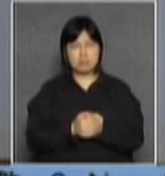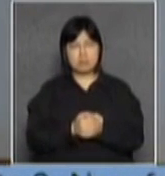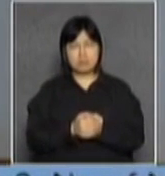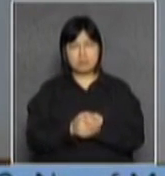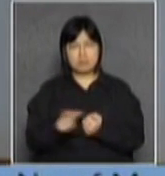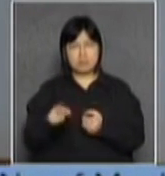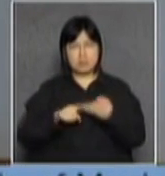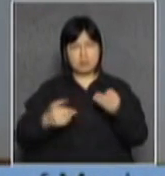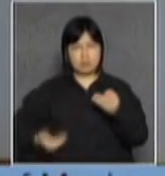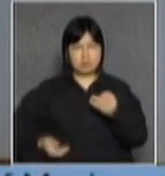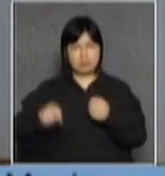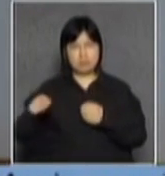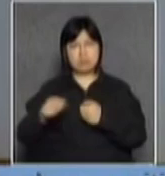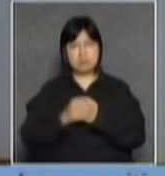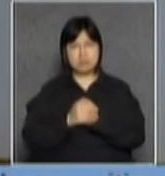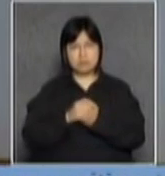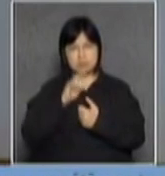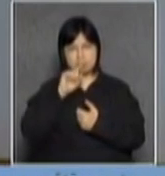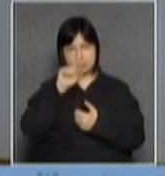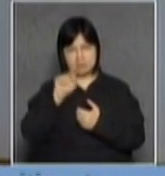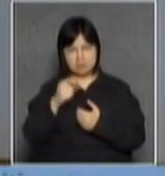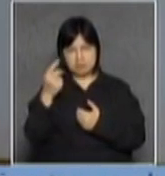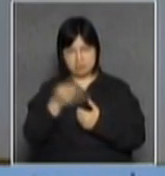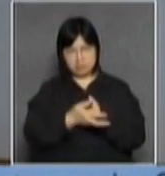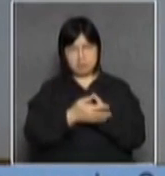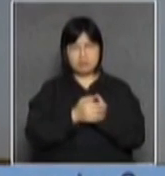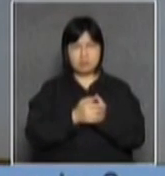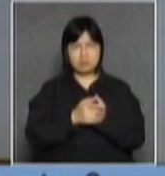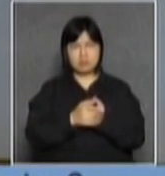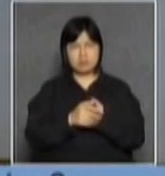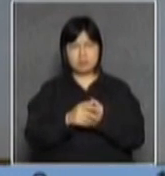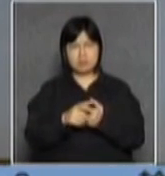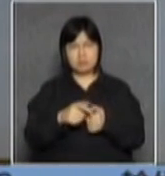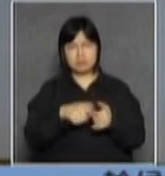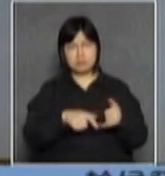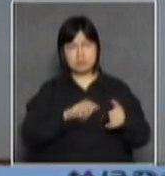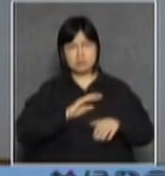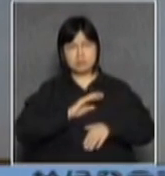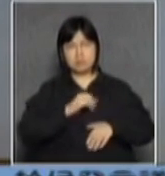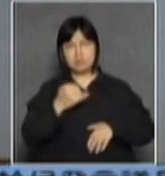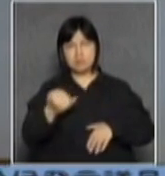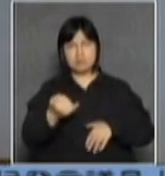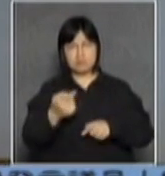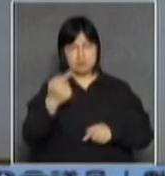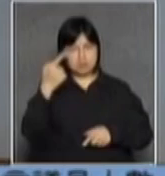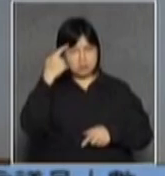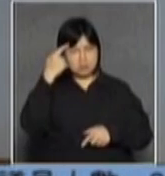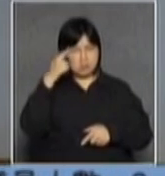俊华。佢有幾個問題咧，就係即係佢嘅個人唔得啦，唔得人道啦。我講咗，其實佢智力都有問題